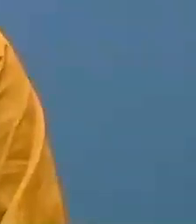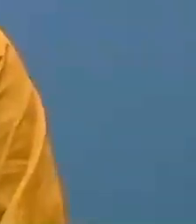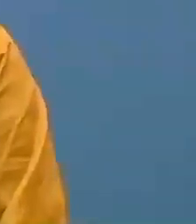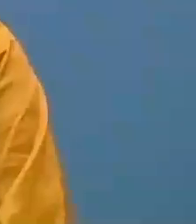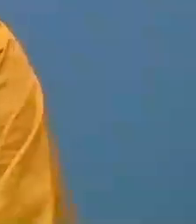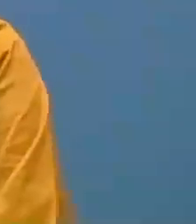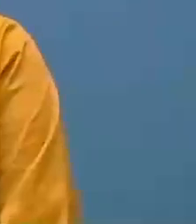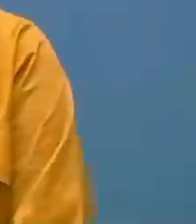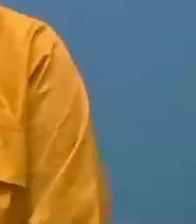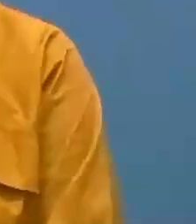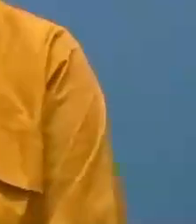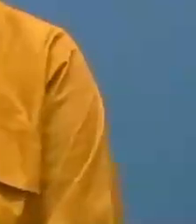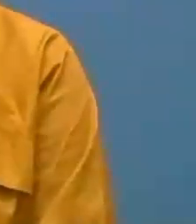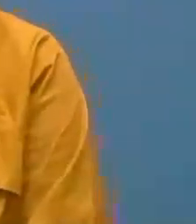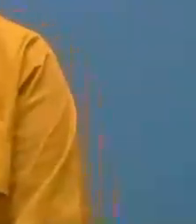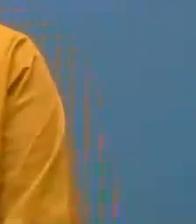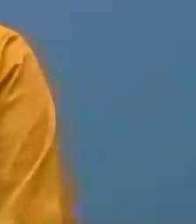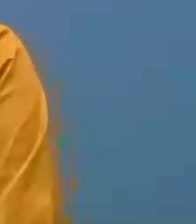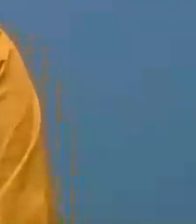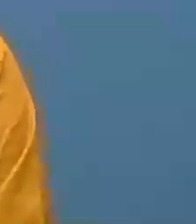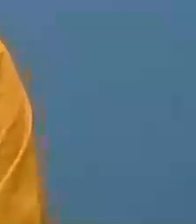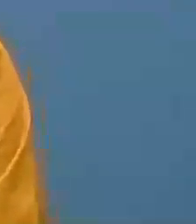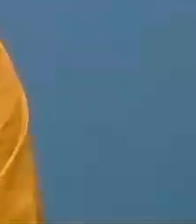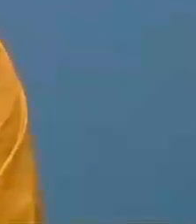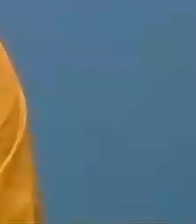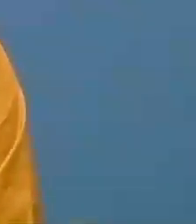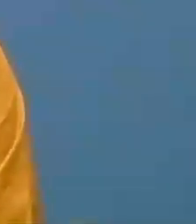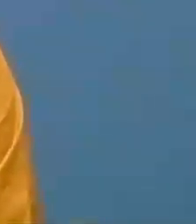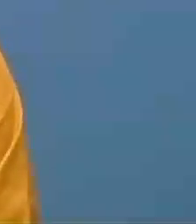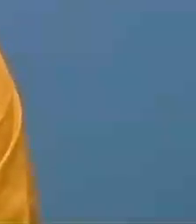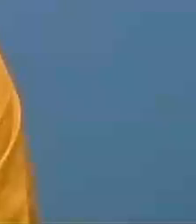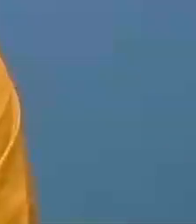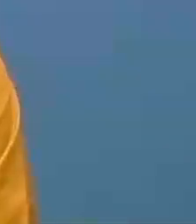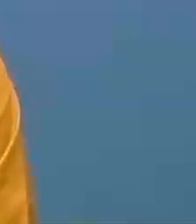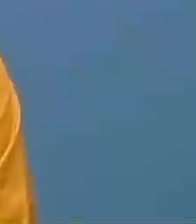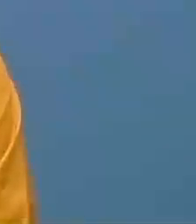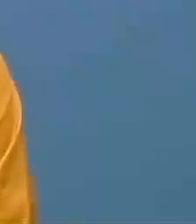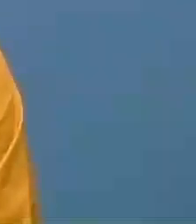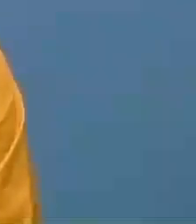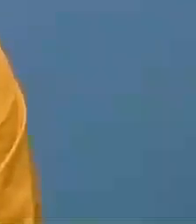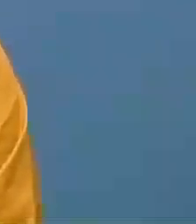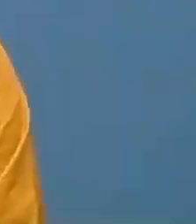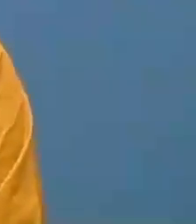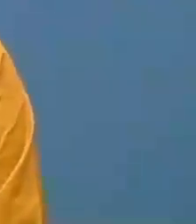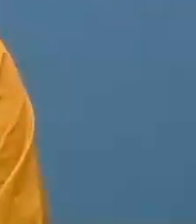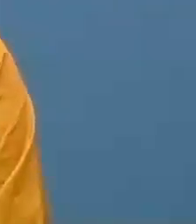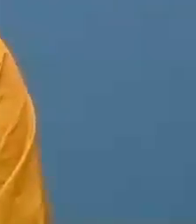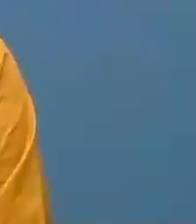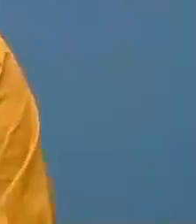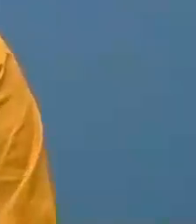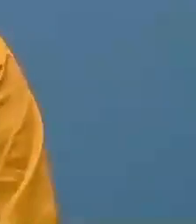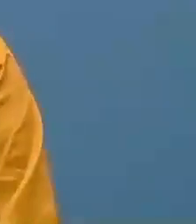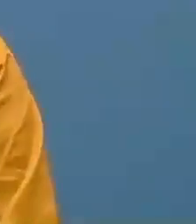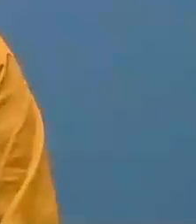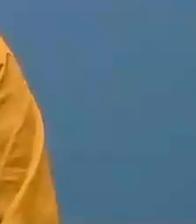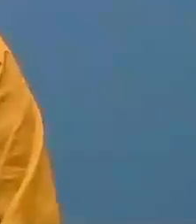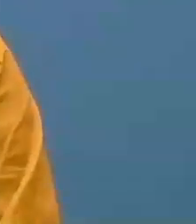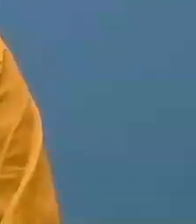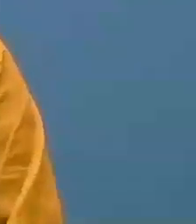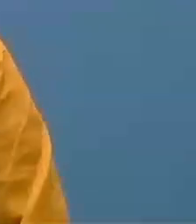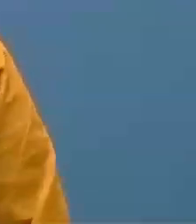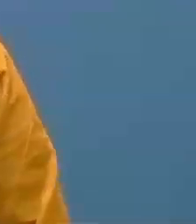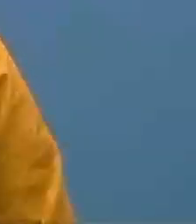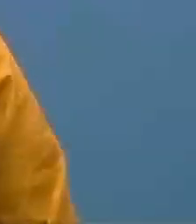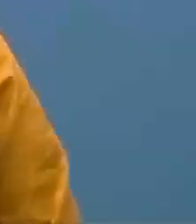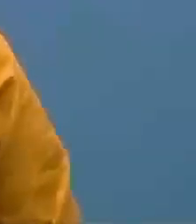个人最重要的问题就是人要面对这个罪的问题，那我们怎么解决这